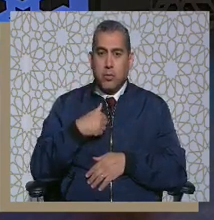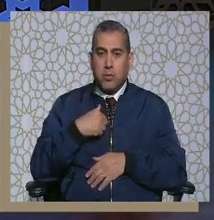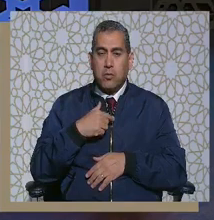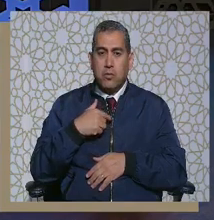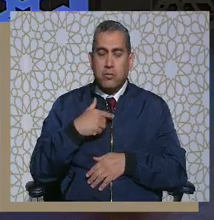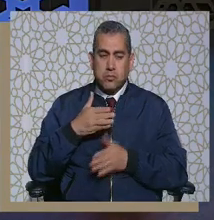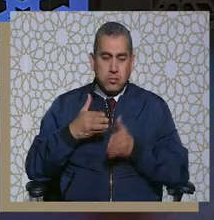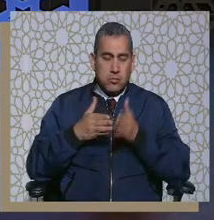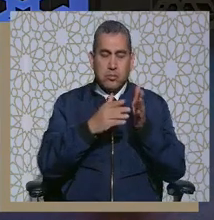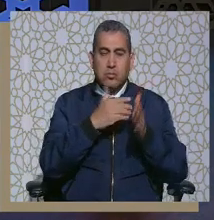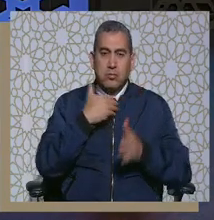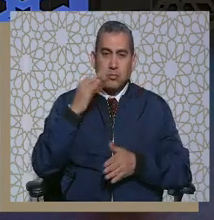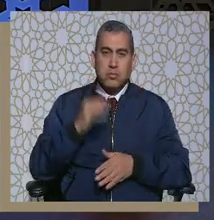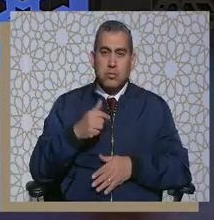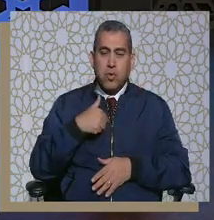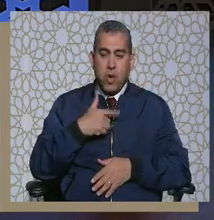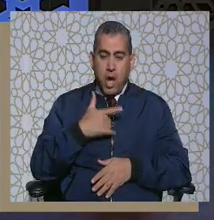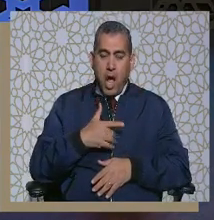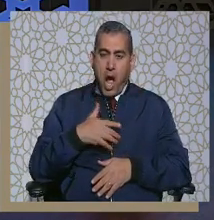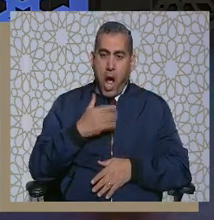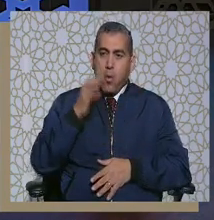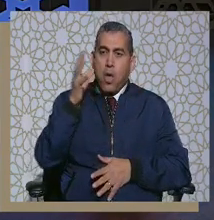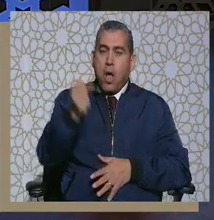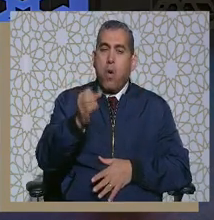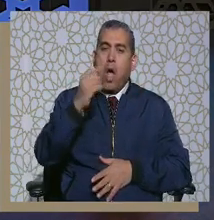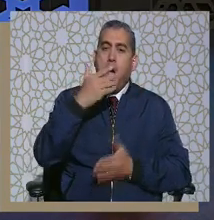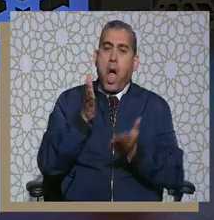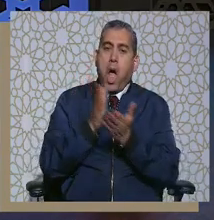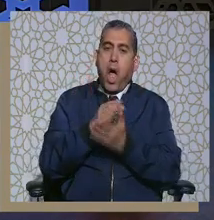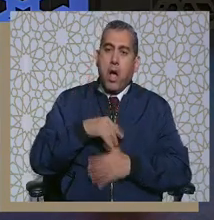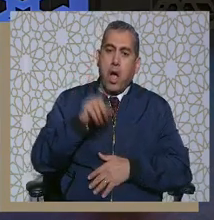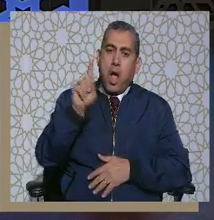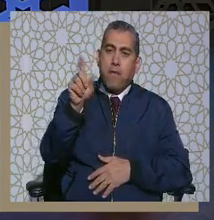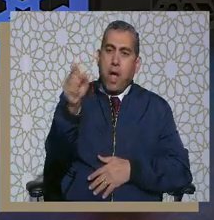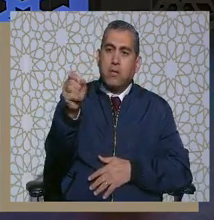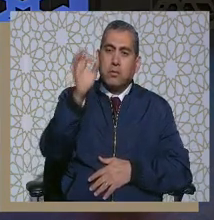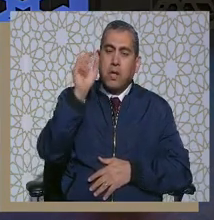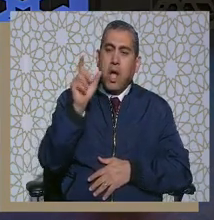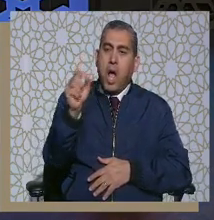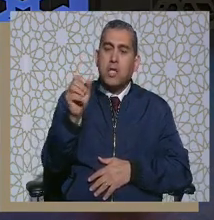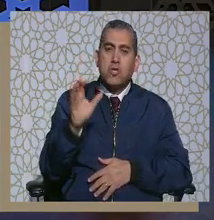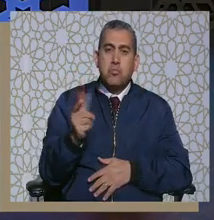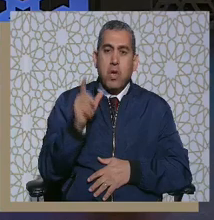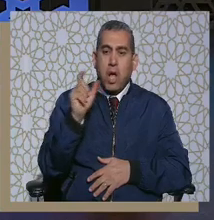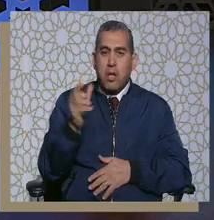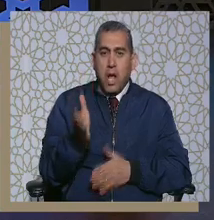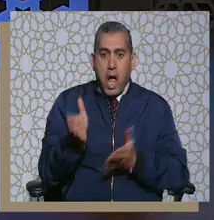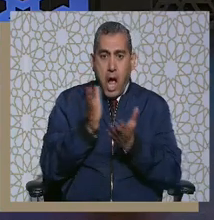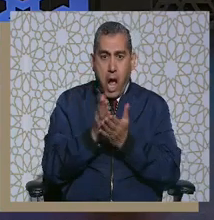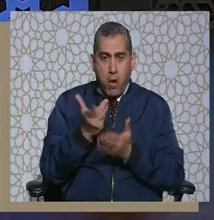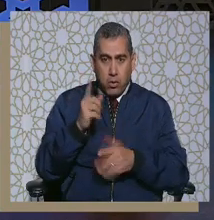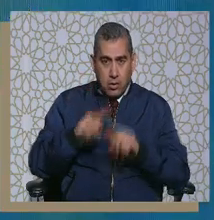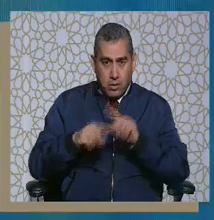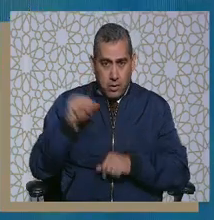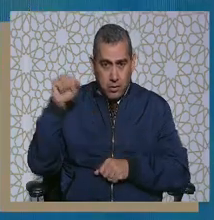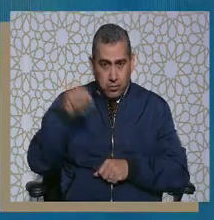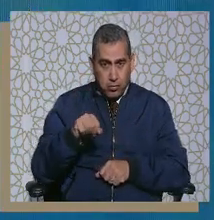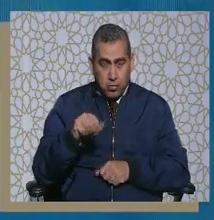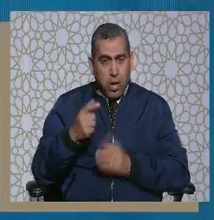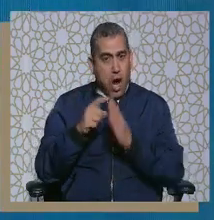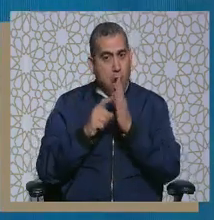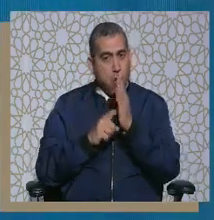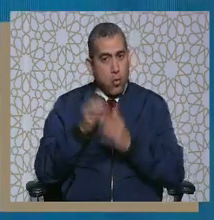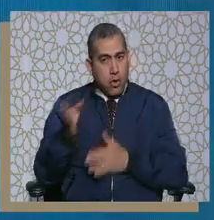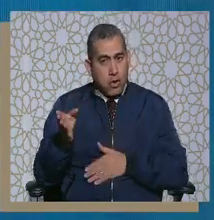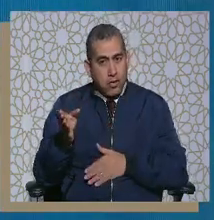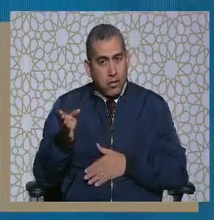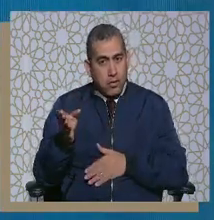وحبب اني اخد حقي هتاخد حقك ازاي هتاخد حقك بالعدل ولا وبالقانون ولا تاخد